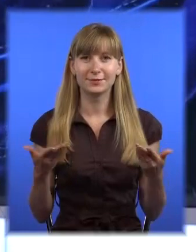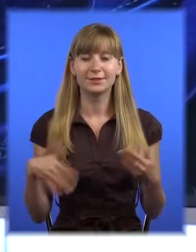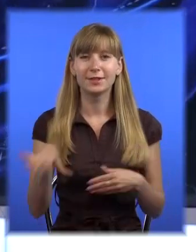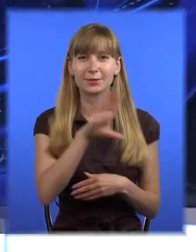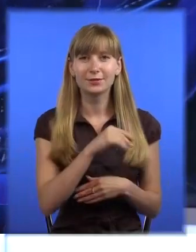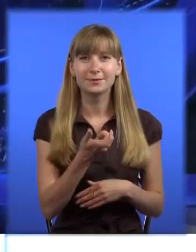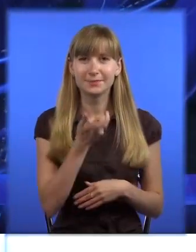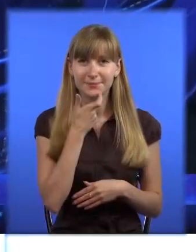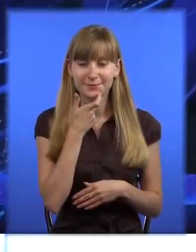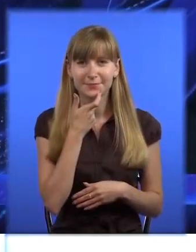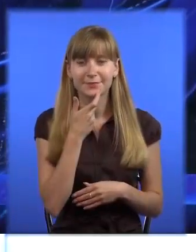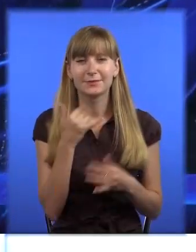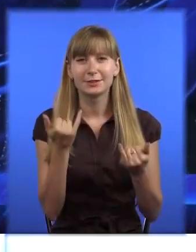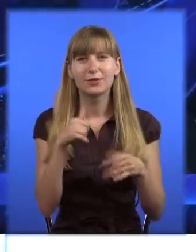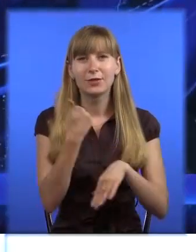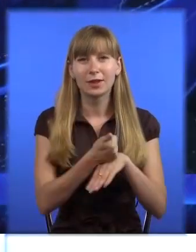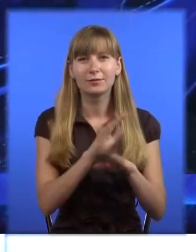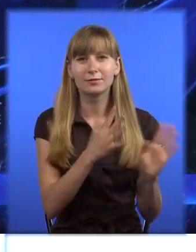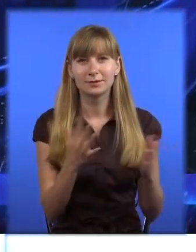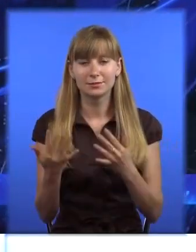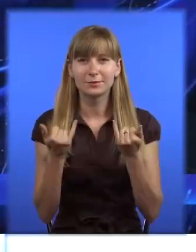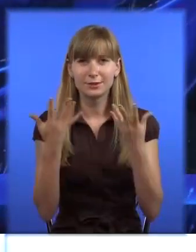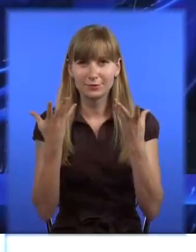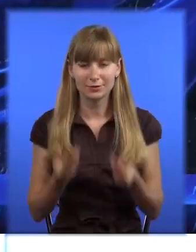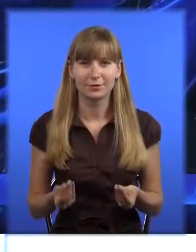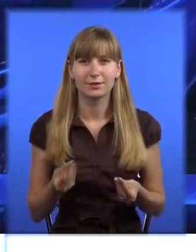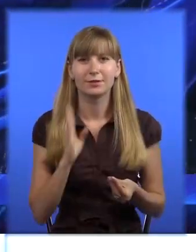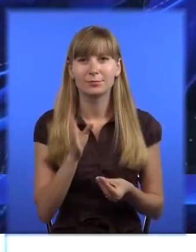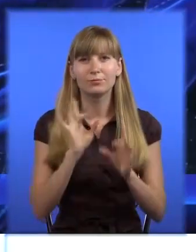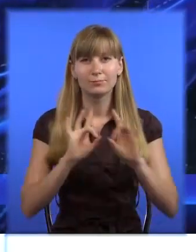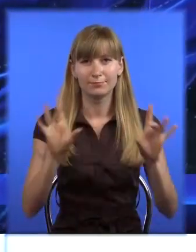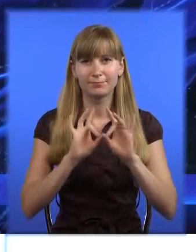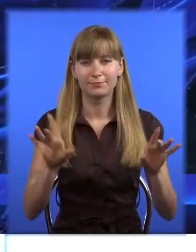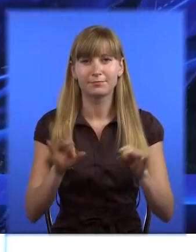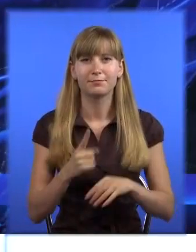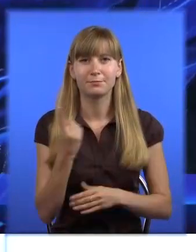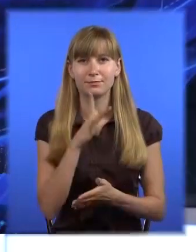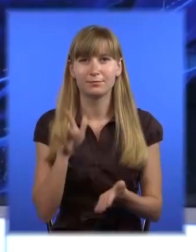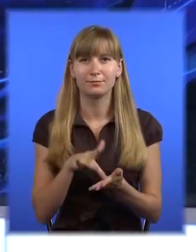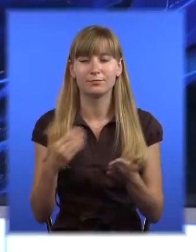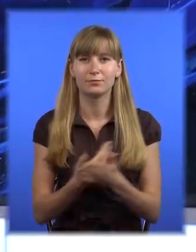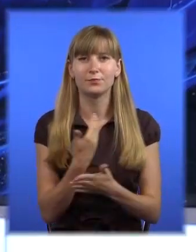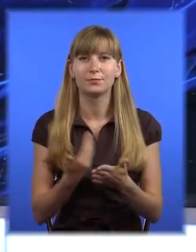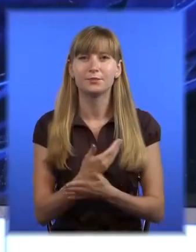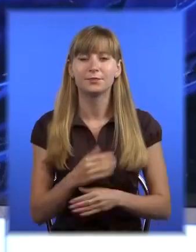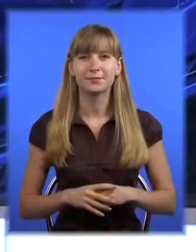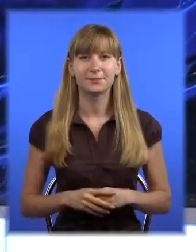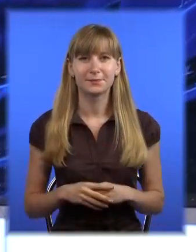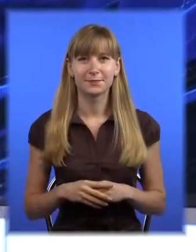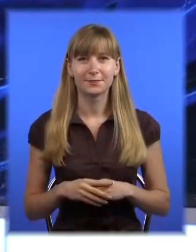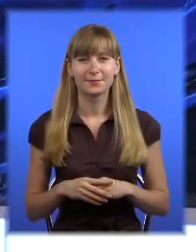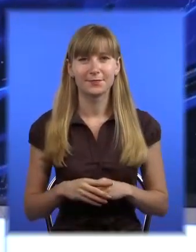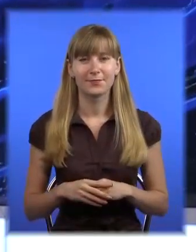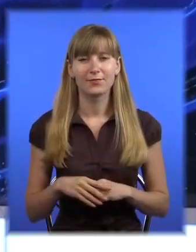Мої вітання усім глядачам. Найактуальніші новини дня у викладі журналістів першого міського «Далі». У студії працює Наталя